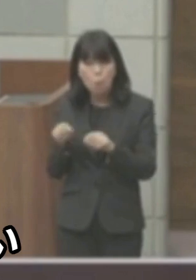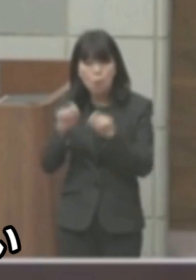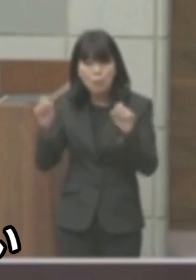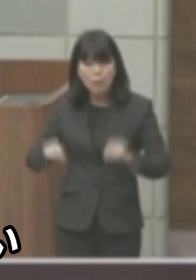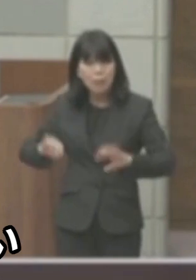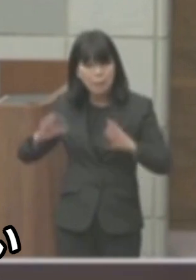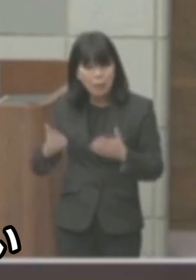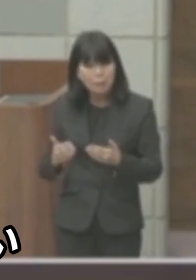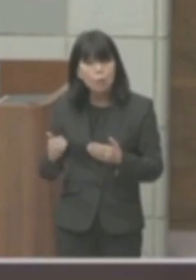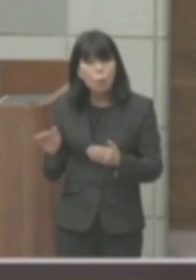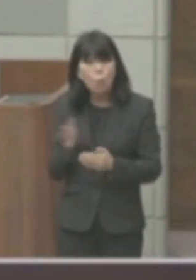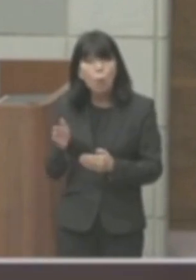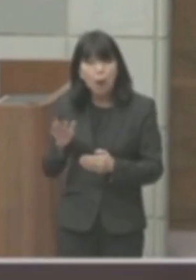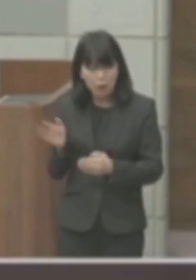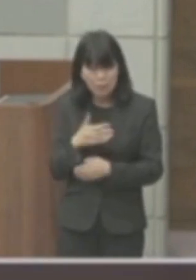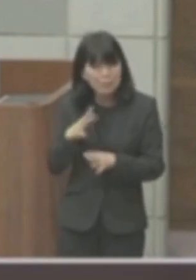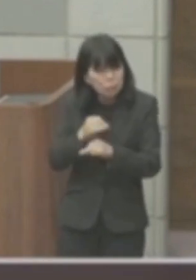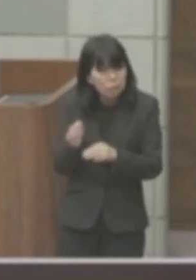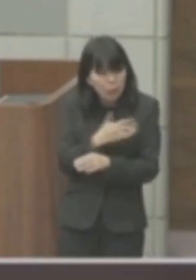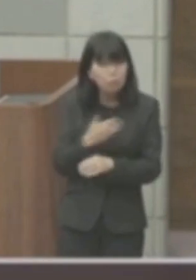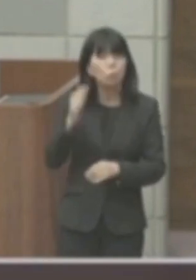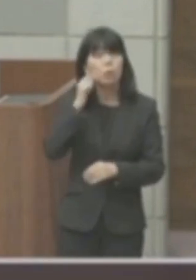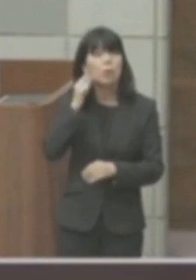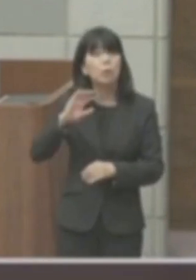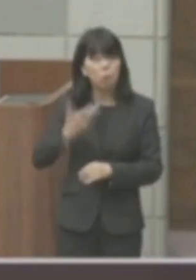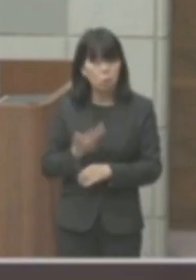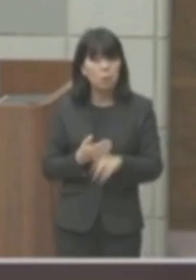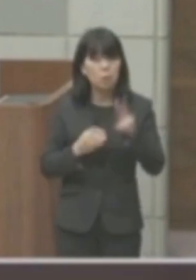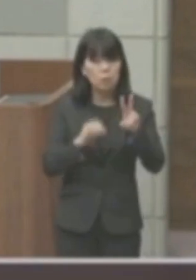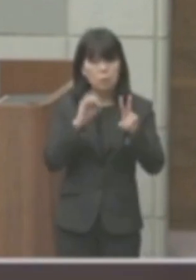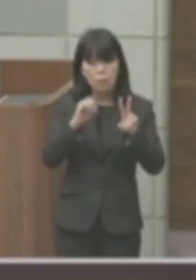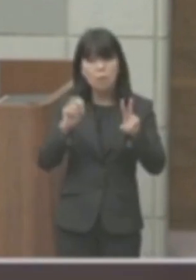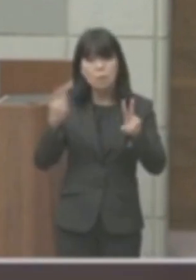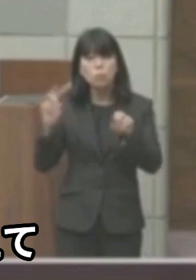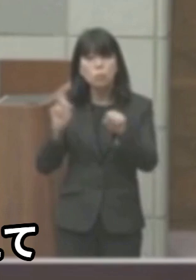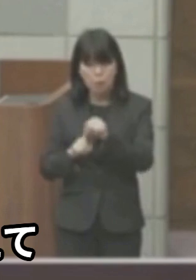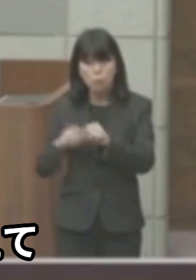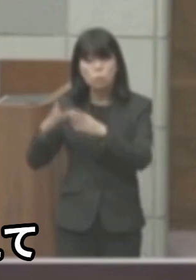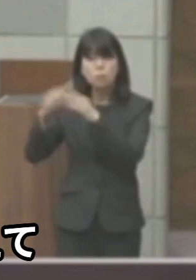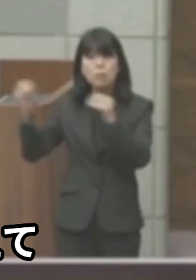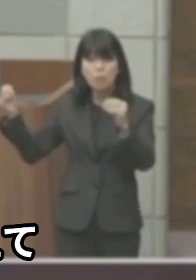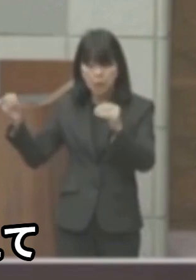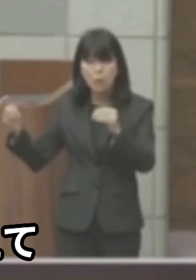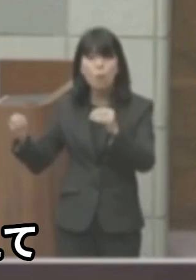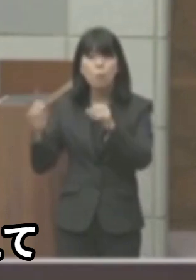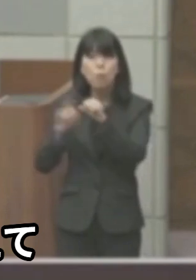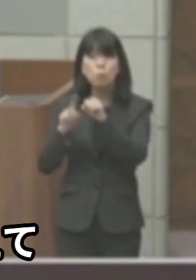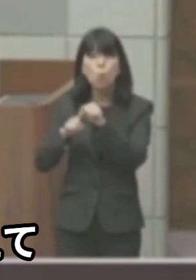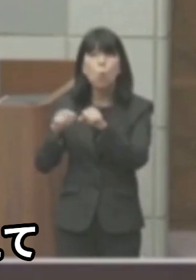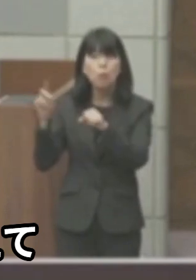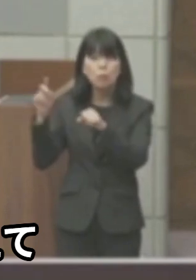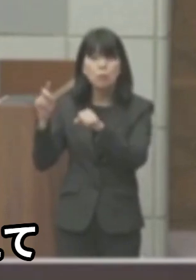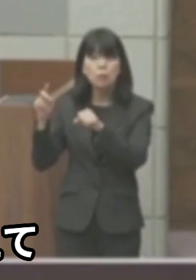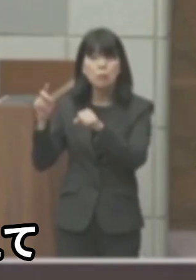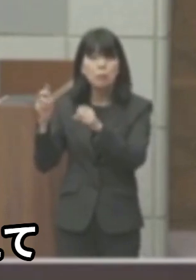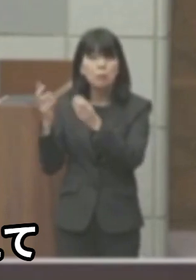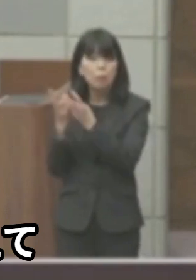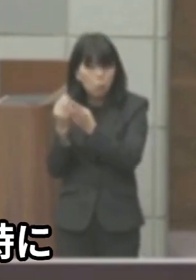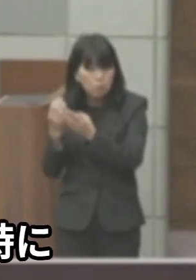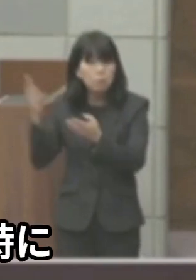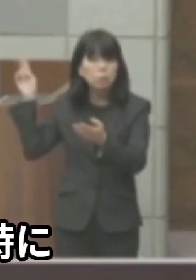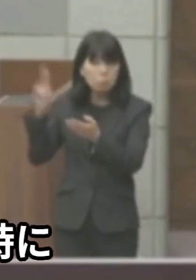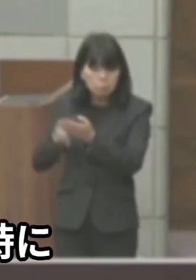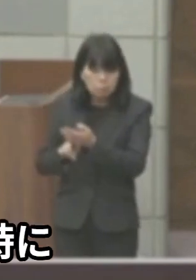がいつからというのはもう分からないです。で、そこは分からなくて、2020年、国の方が暫定目標値にするということを踏まえ